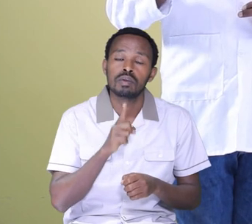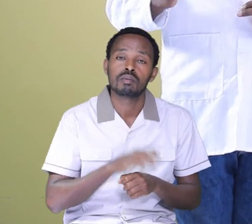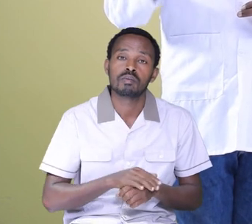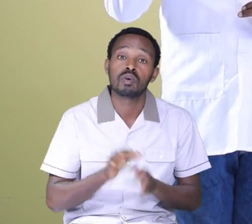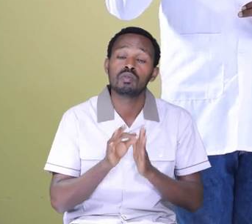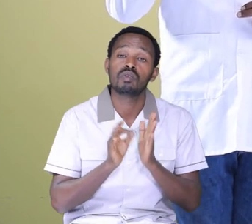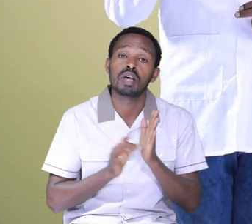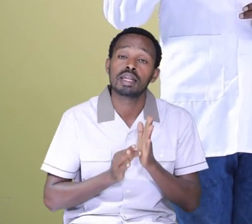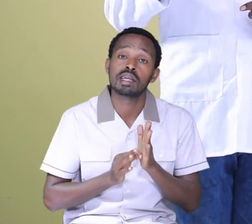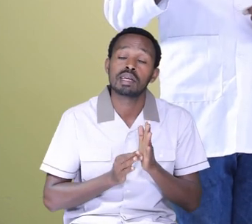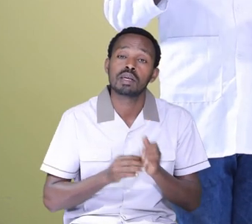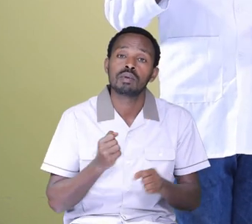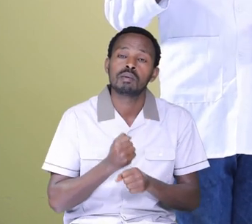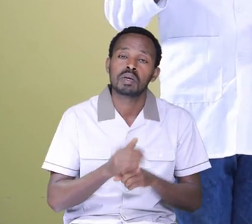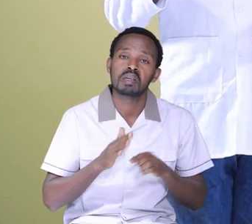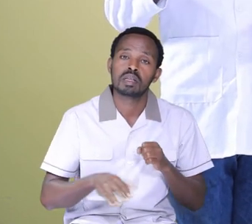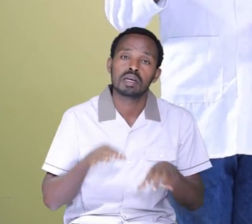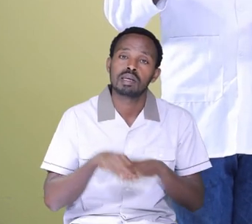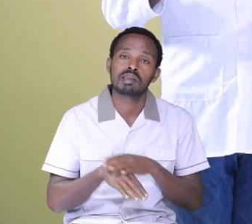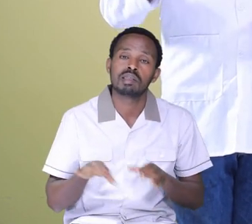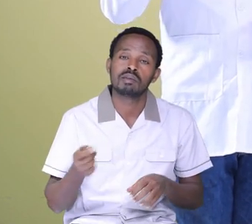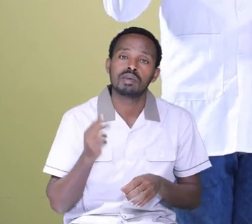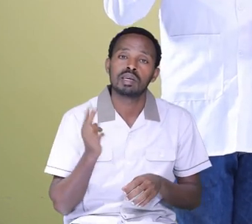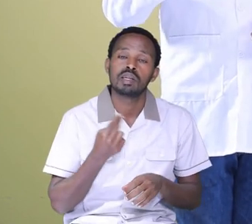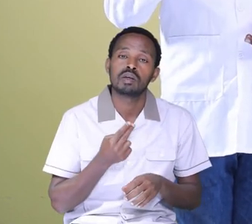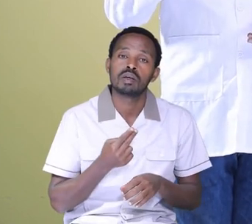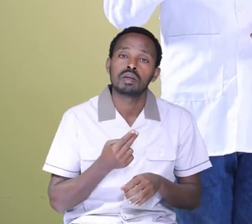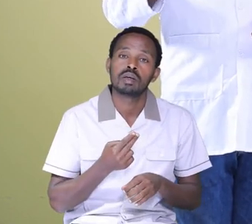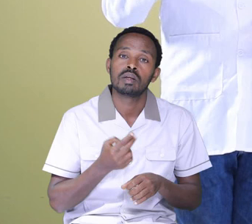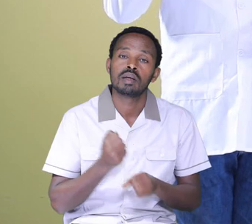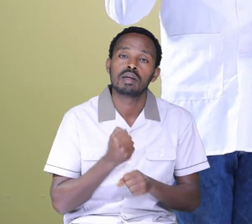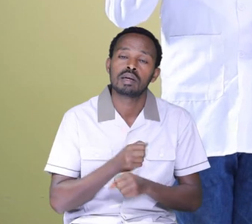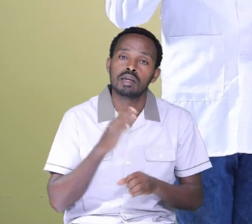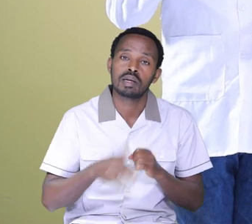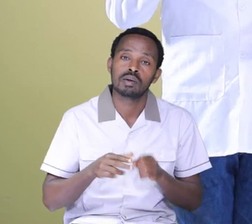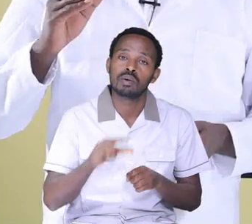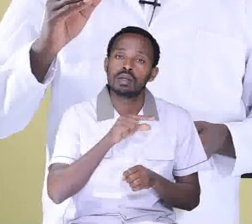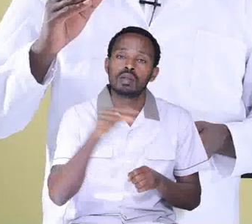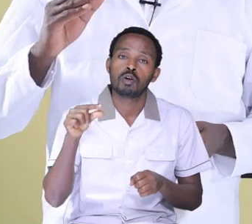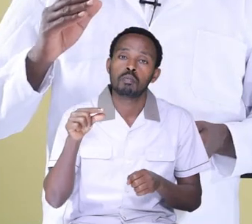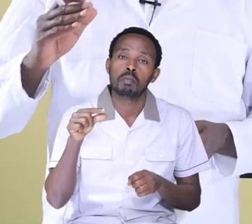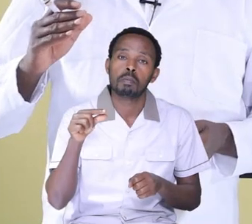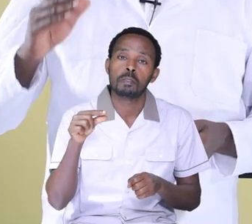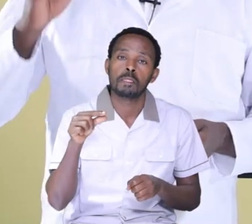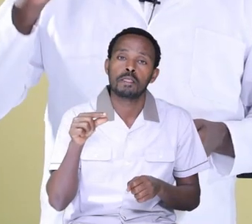Formulaawwan dalagaa cicataa keessatti fayyadamnu dalagaan cicataa walqixa ta'a,